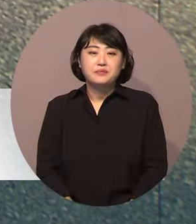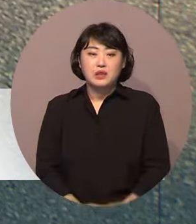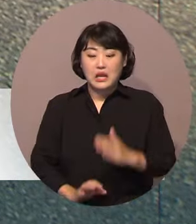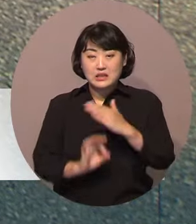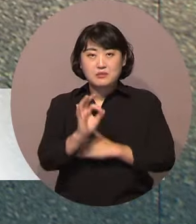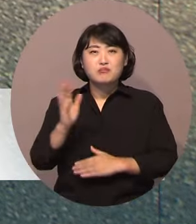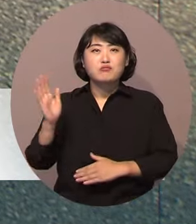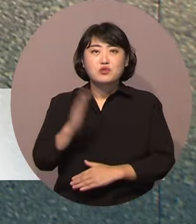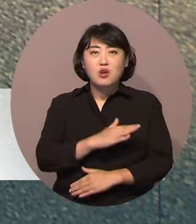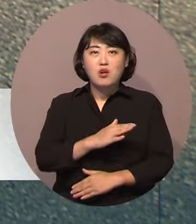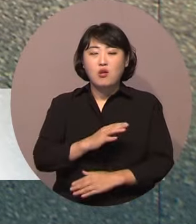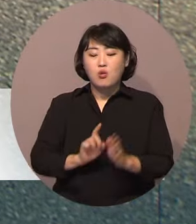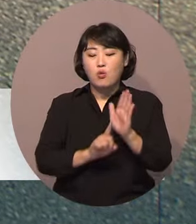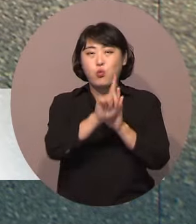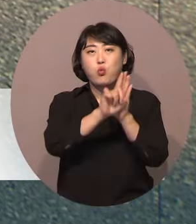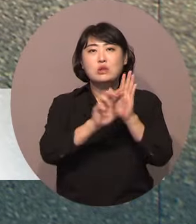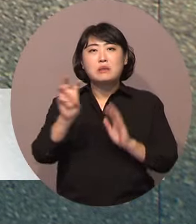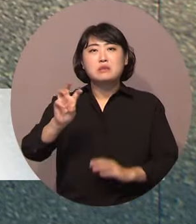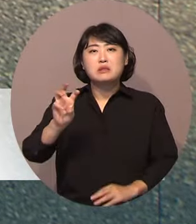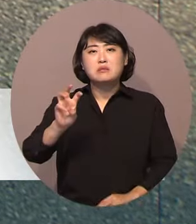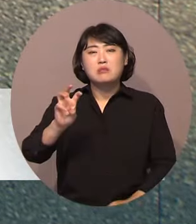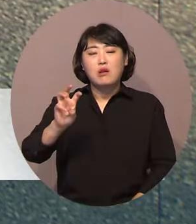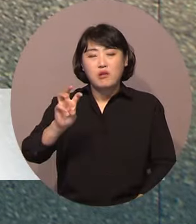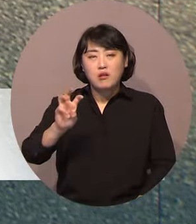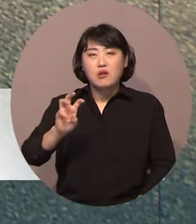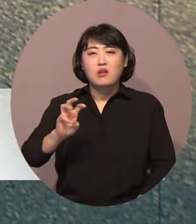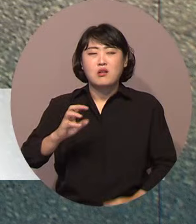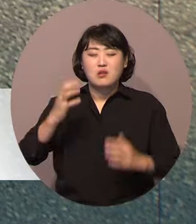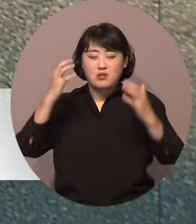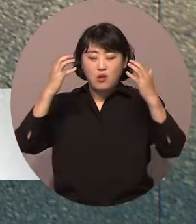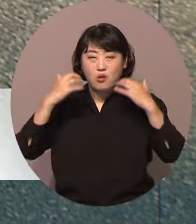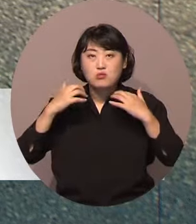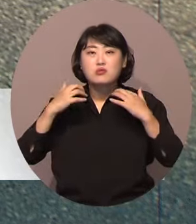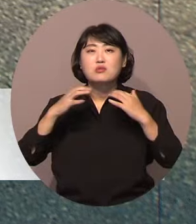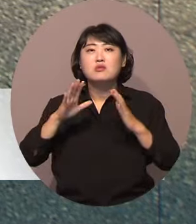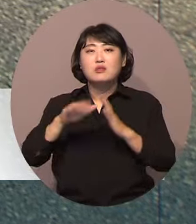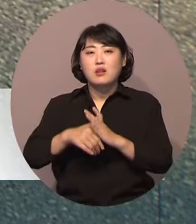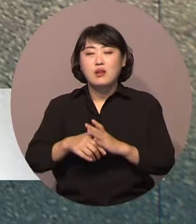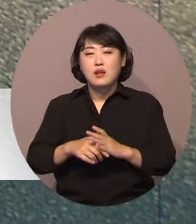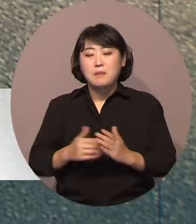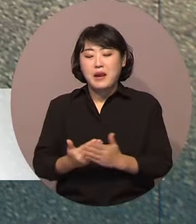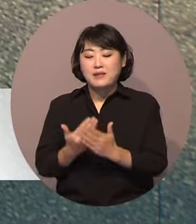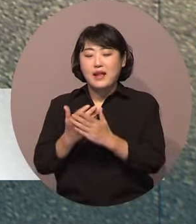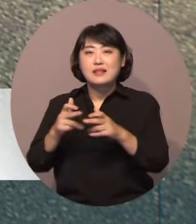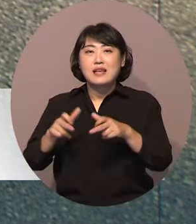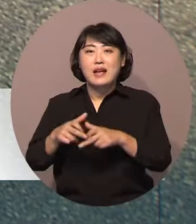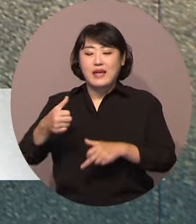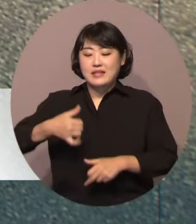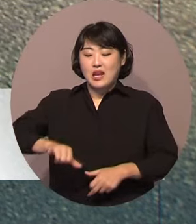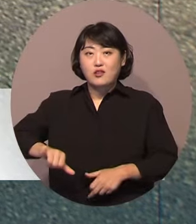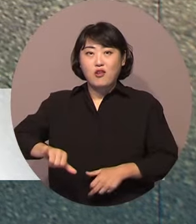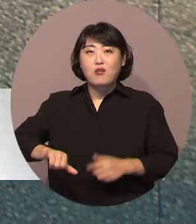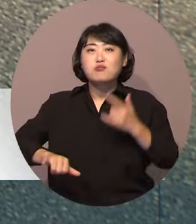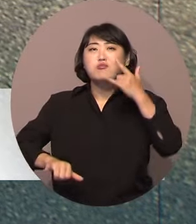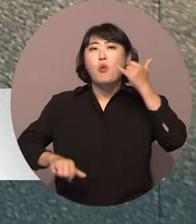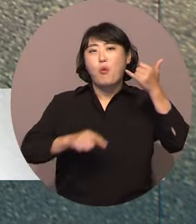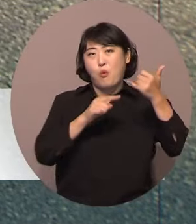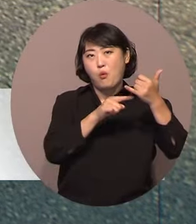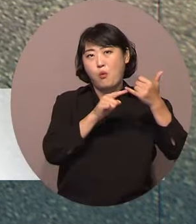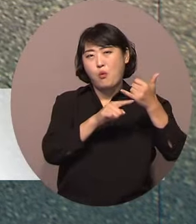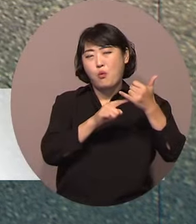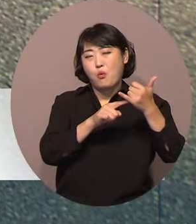오전부터 30도에 육박하는 불볕더위 아래 발달장애인 자녀를 둔 부모들이 뜨거운 아스팔트 위에서 시위를